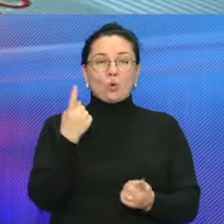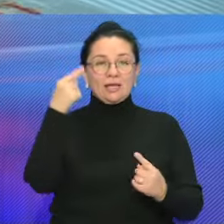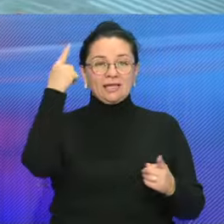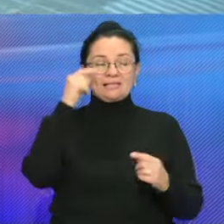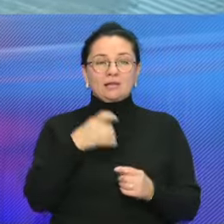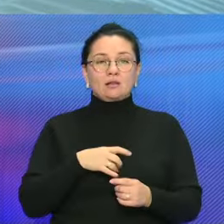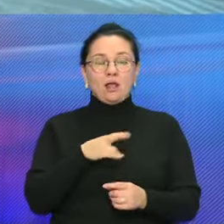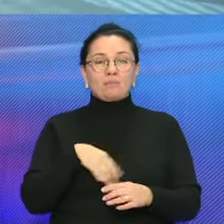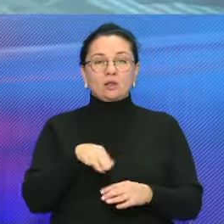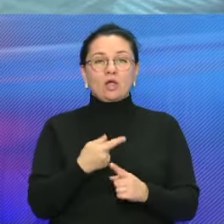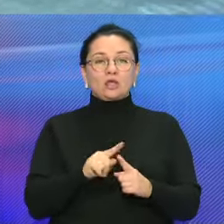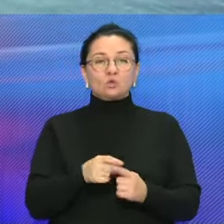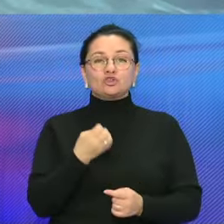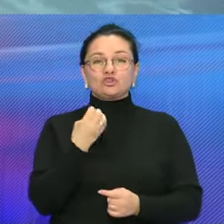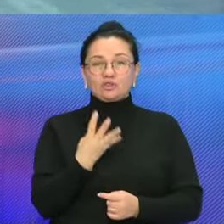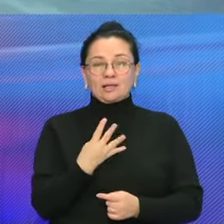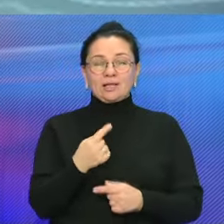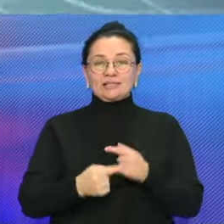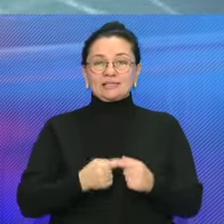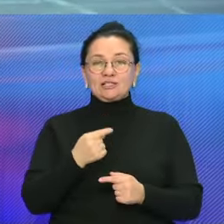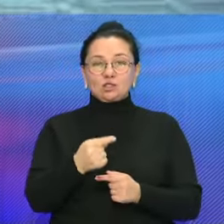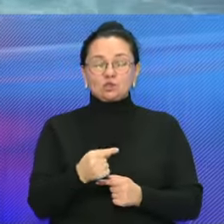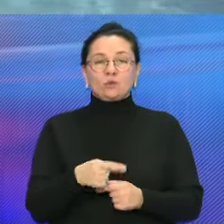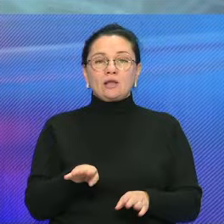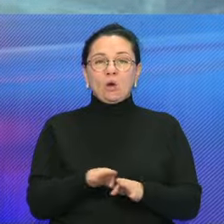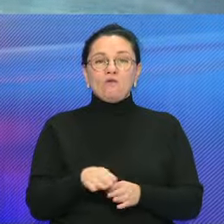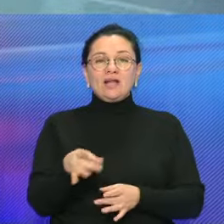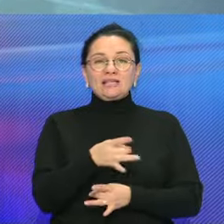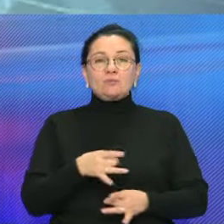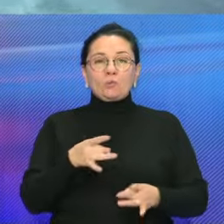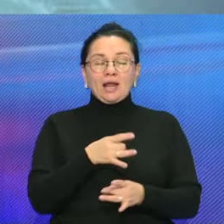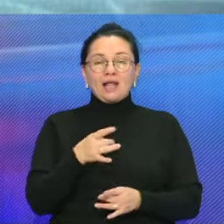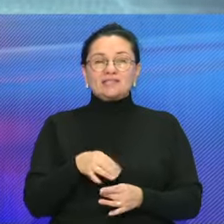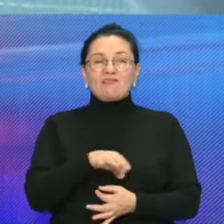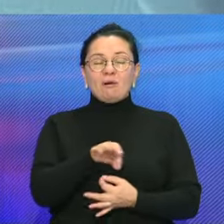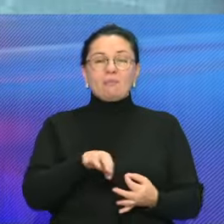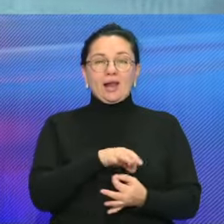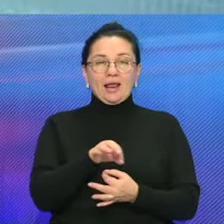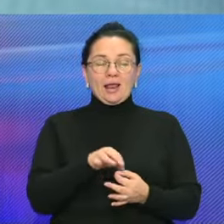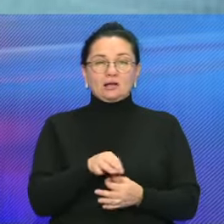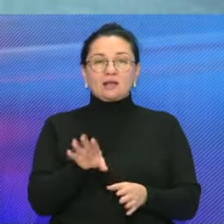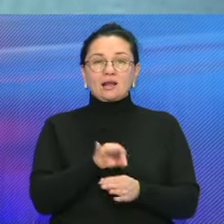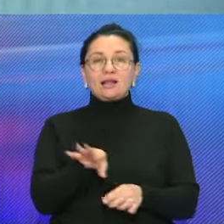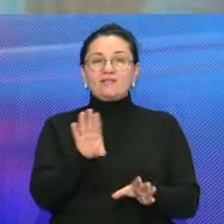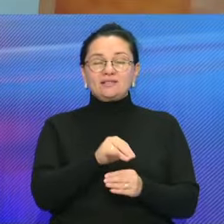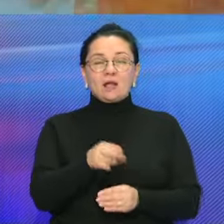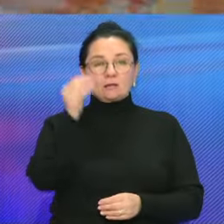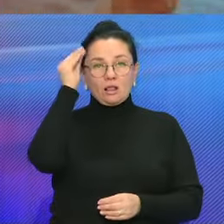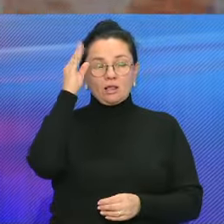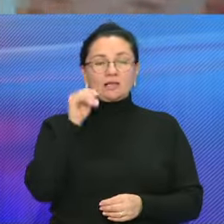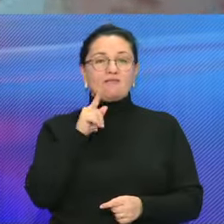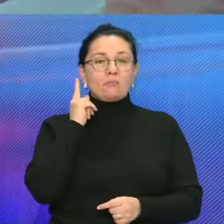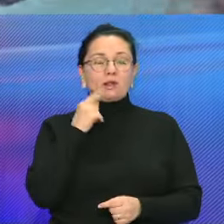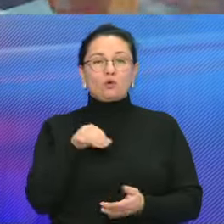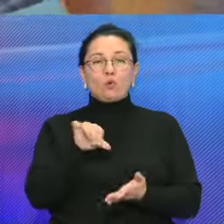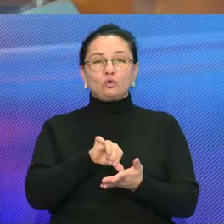уже 14-й сезон республиканского проекта, накированного на поддержку талиновитой и одоранной молоди краины.